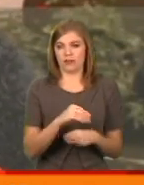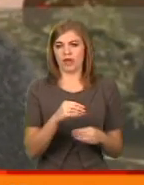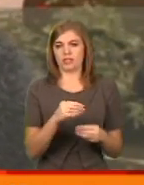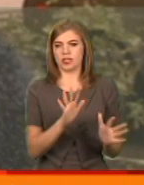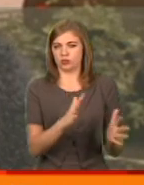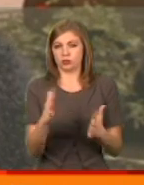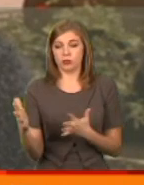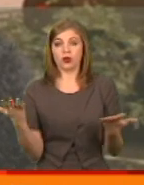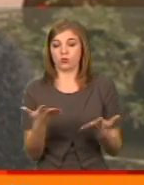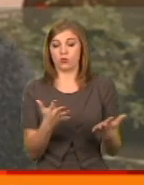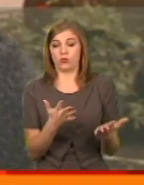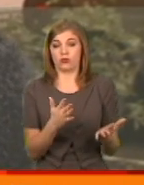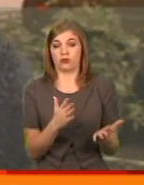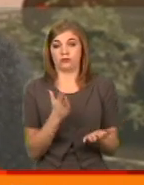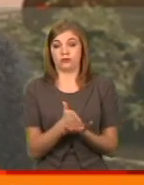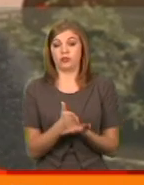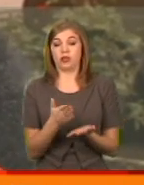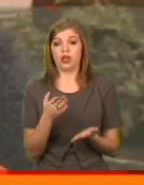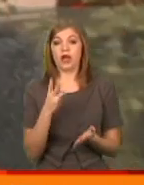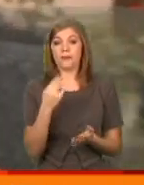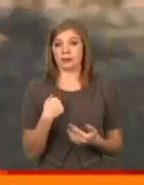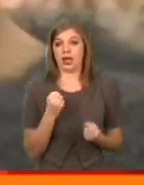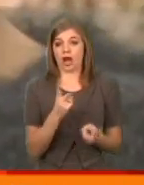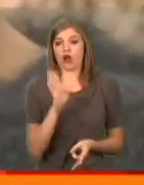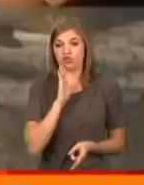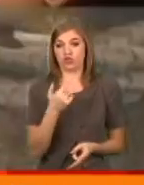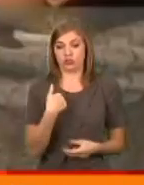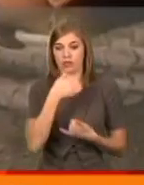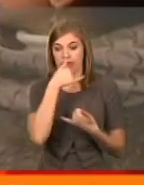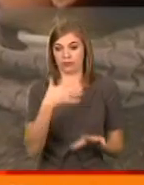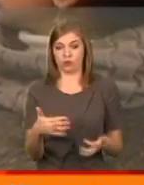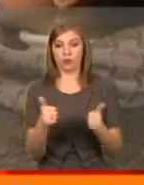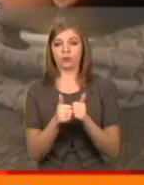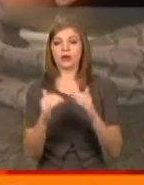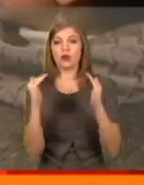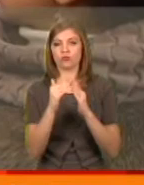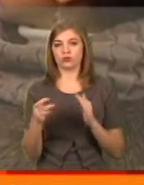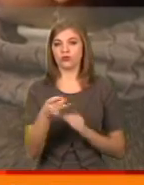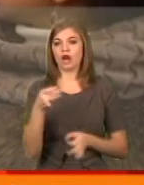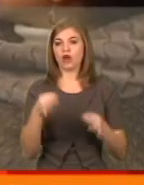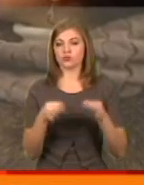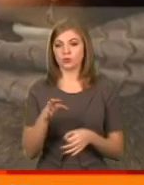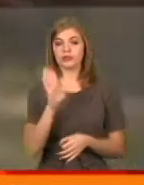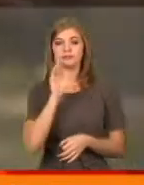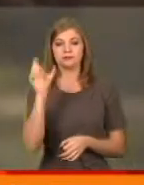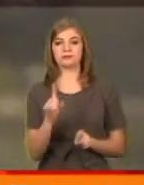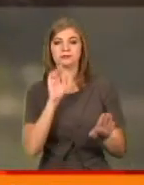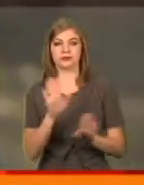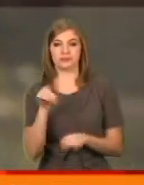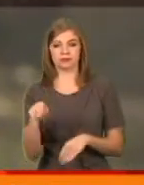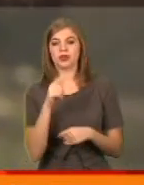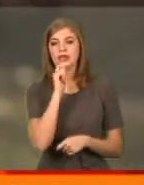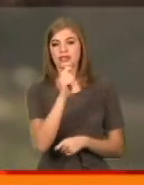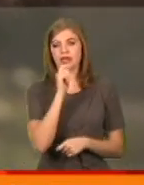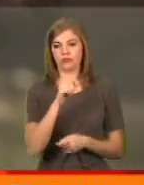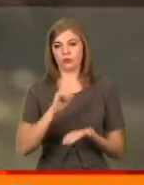ряд событий, которые происходят, мне как женщине я не могу. Біля будівлі Солом'янського райсуду Даша Астафєва дає інтерв'ю